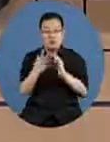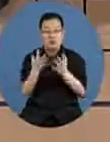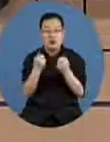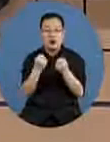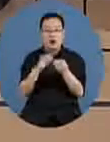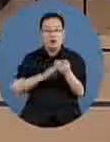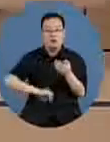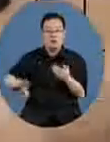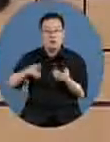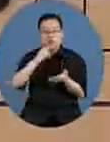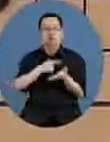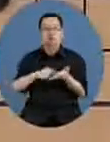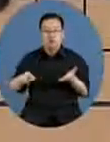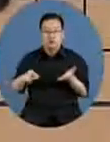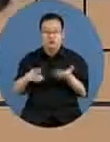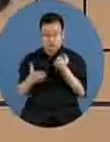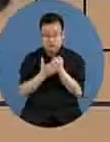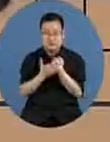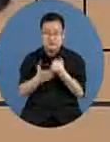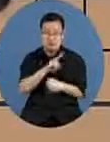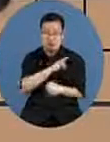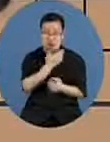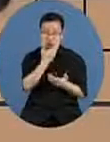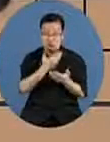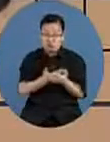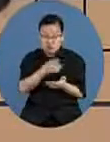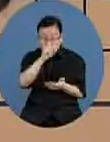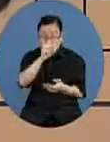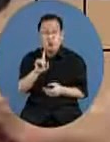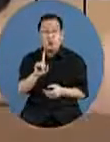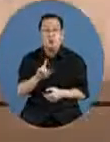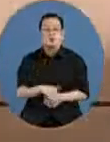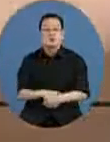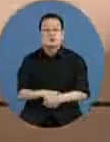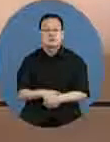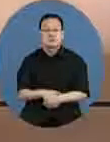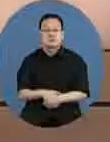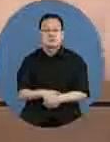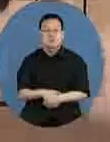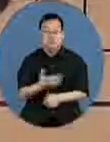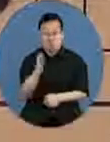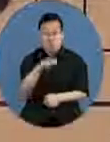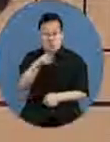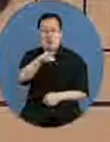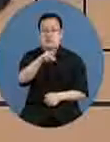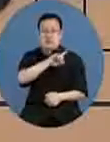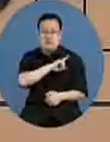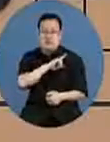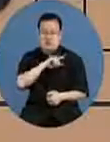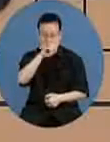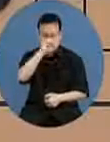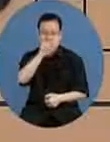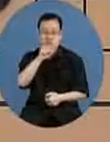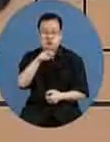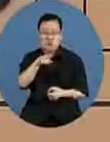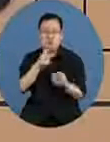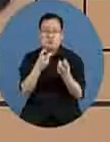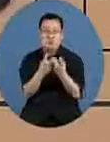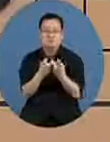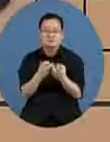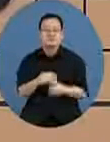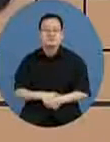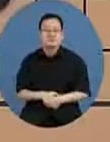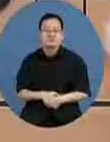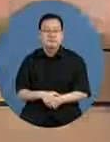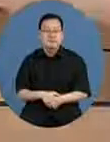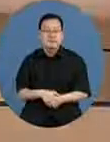모습이고요. 여기서의 정답은 가장 피해를 최소화할 수 있는 수죠. 바로 이렇게 미는 수가 정답이 되겠습니다. 네,